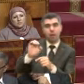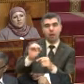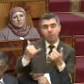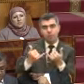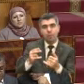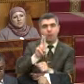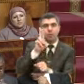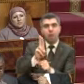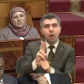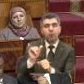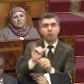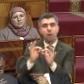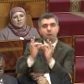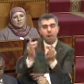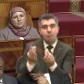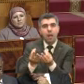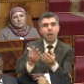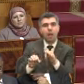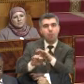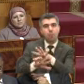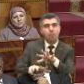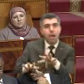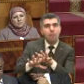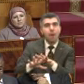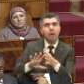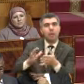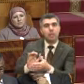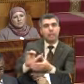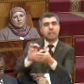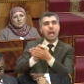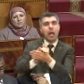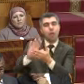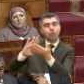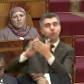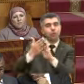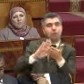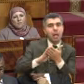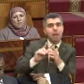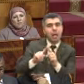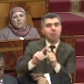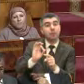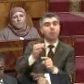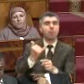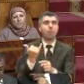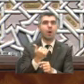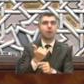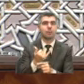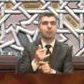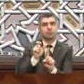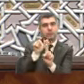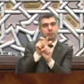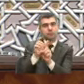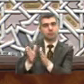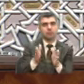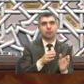فين هو الدور الأسرة؟ فين هو الدور المجتمع المدني؟ هذاك التعاون اللي كديروه مع المجتمع المدني في الدول الأوروبية ديروه هنا. شكرا السيد النائب. هل